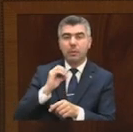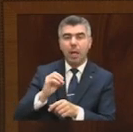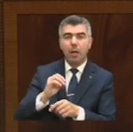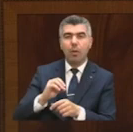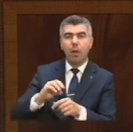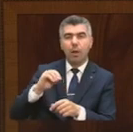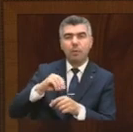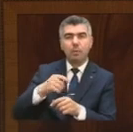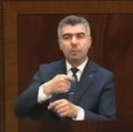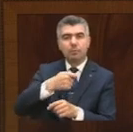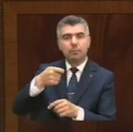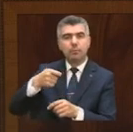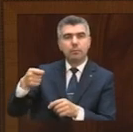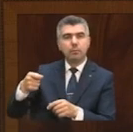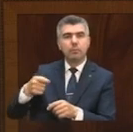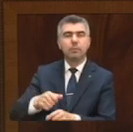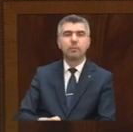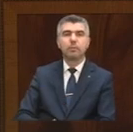التوزيع